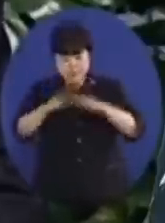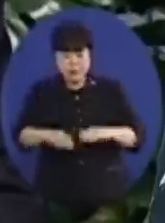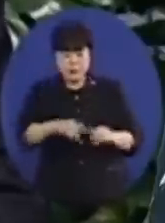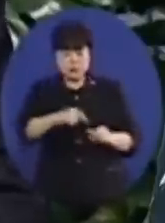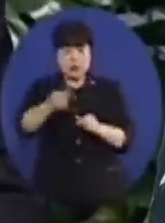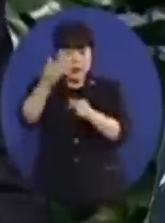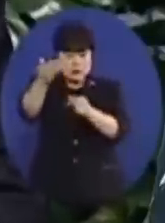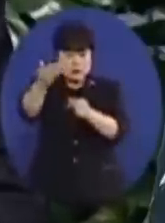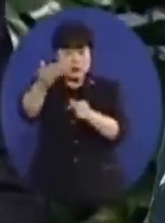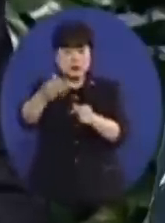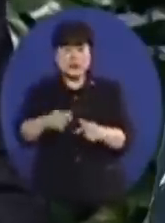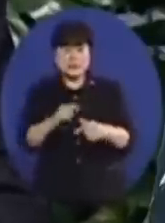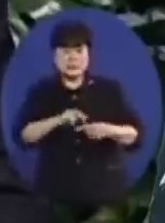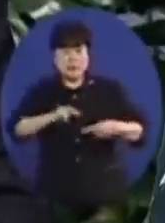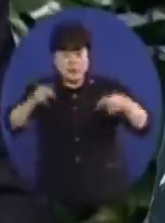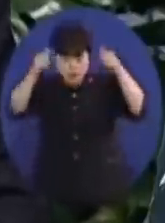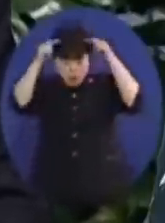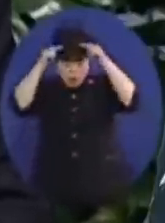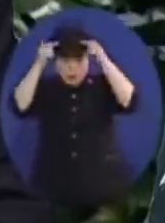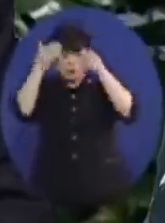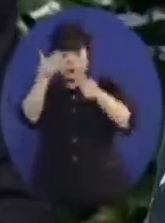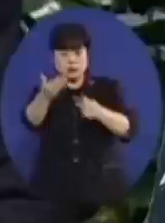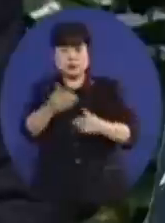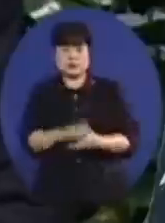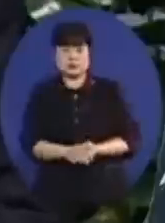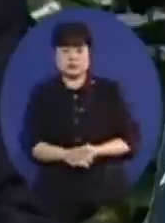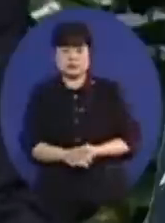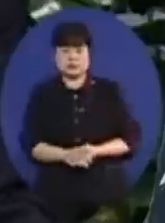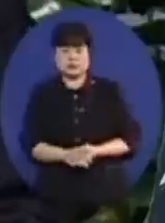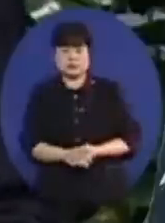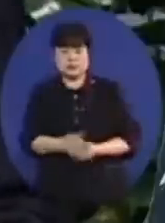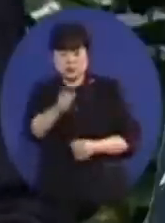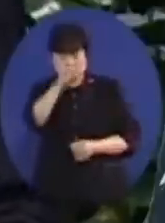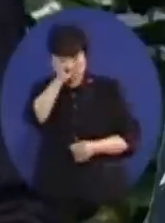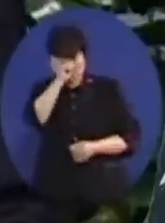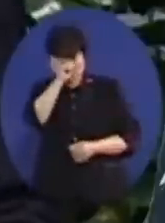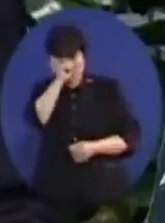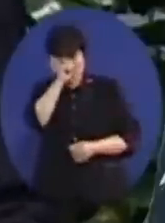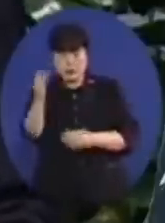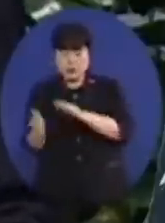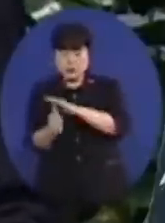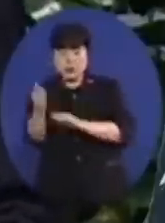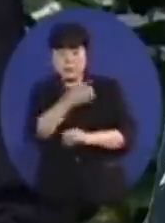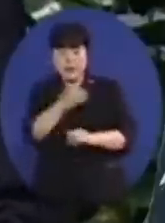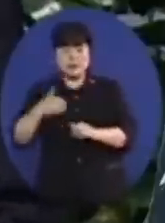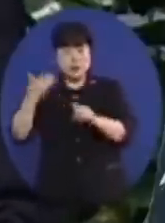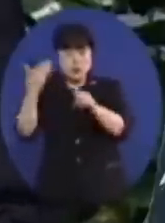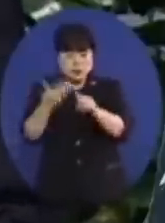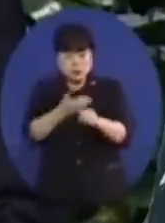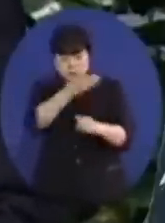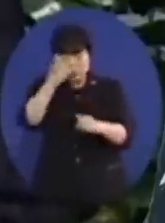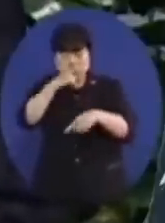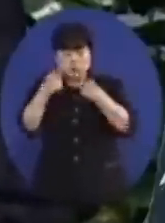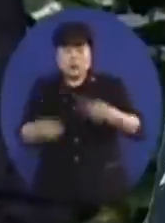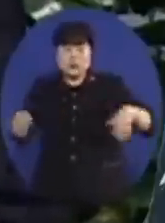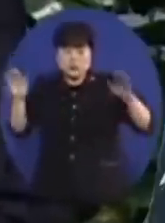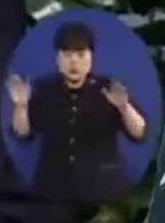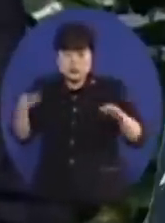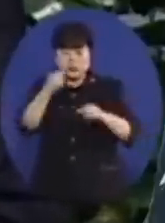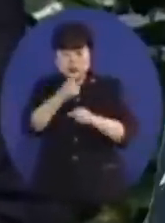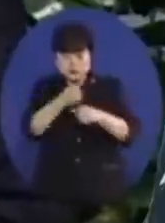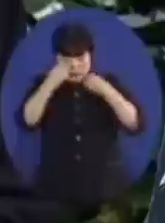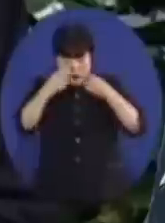파멸해서 구속하시고 인재와 긍휼로 관을 씌우시며 좋은 것으로 내 소원을 만족해야 산네 청춘으로